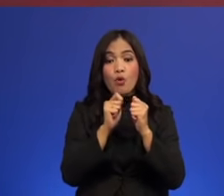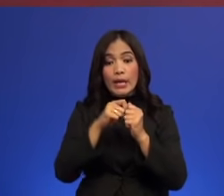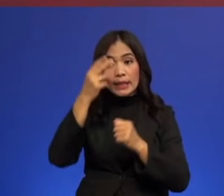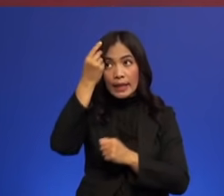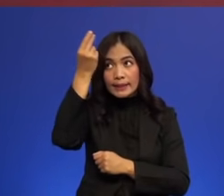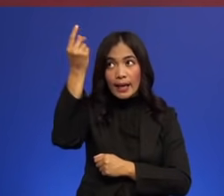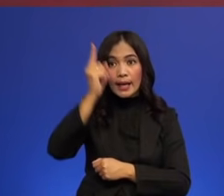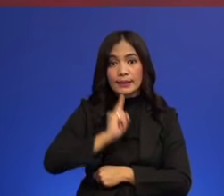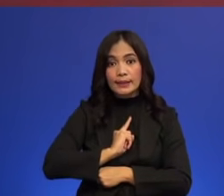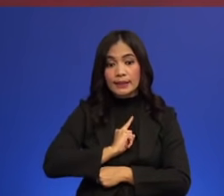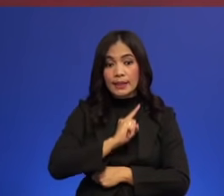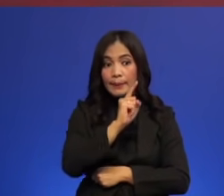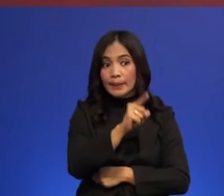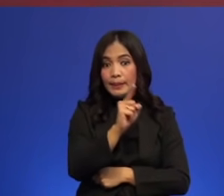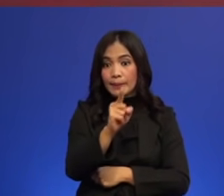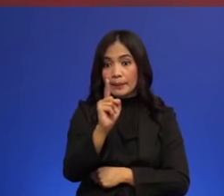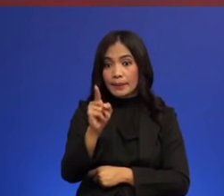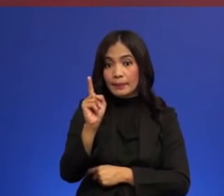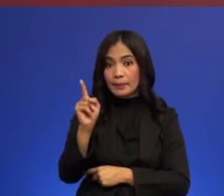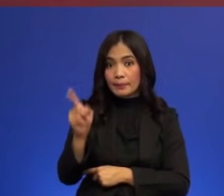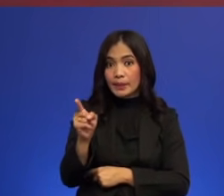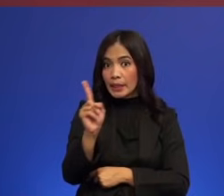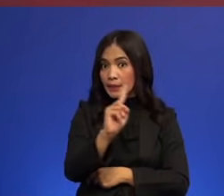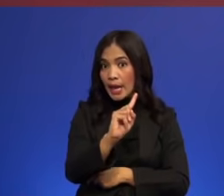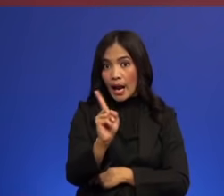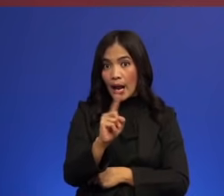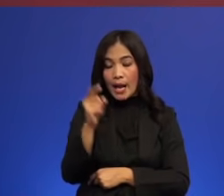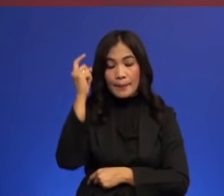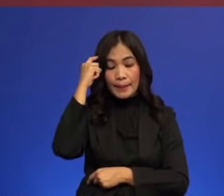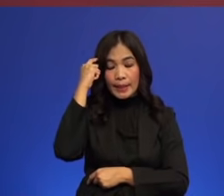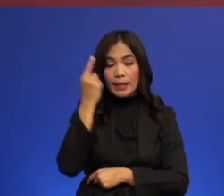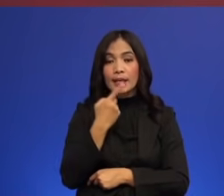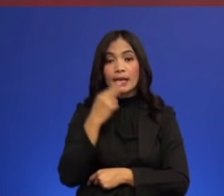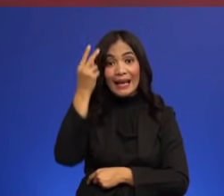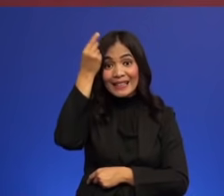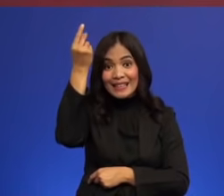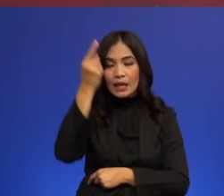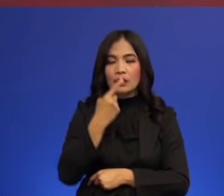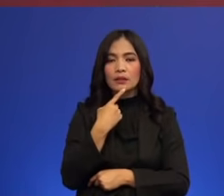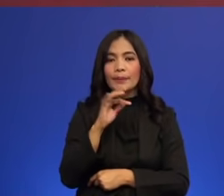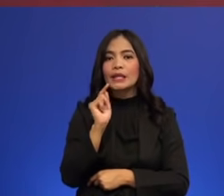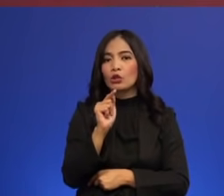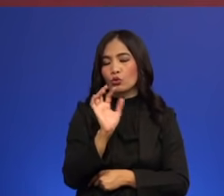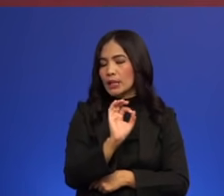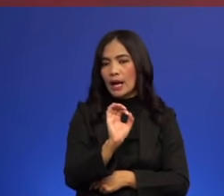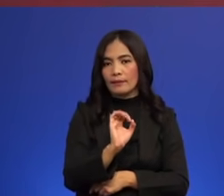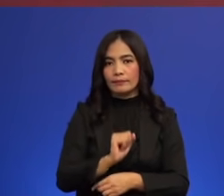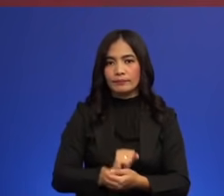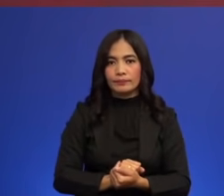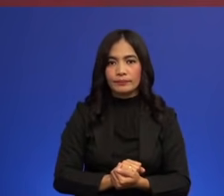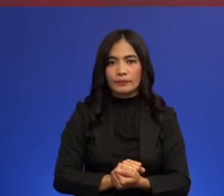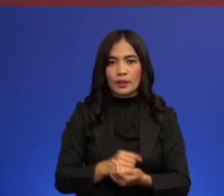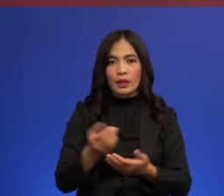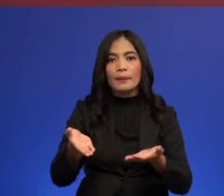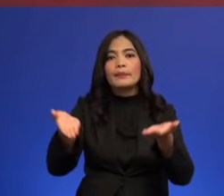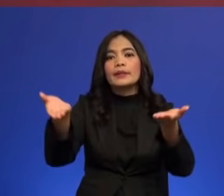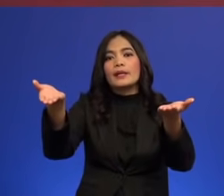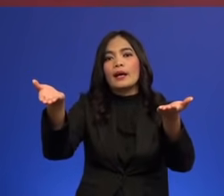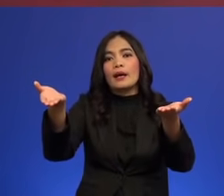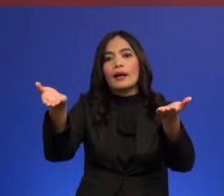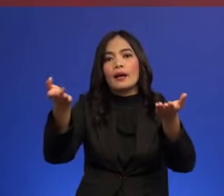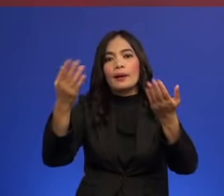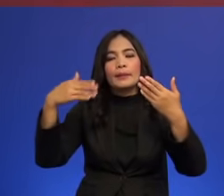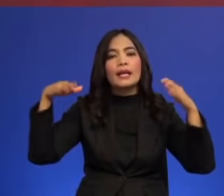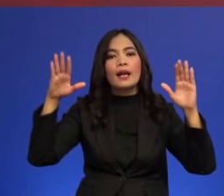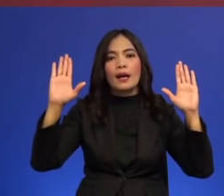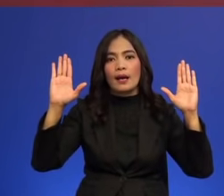nanti jadi begini, nanti jadi begitu. Jangan berpikir begitu, saudaraku. Pasrah. Kalau